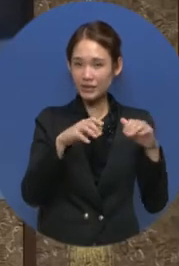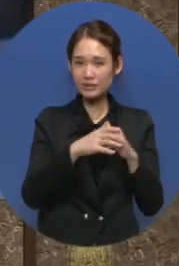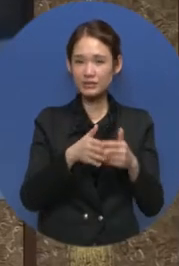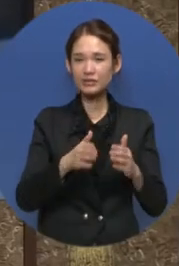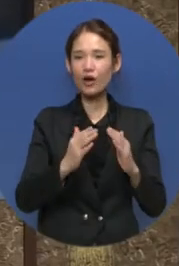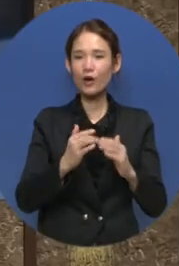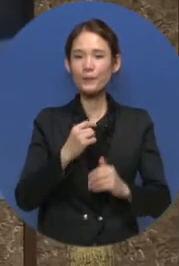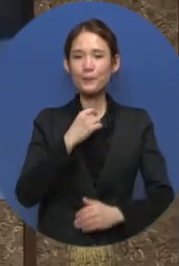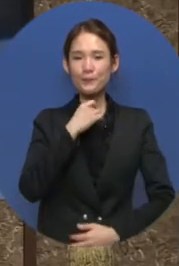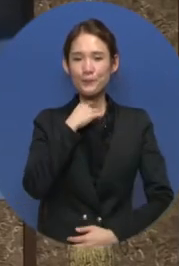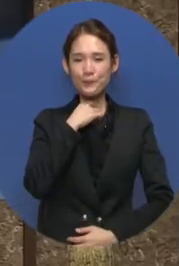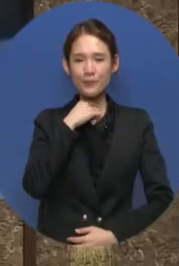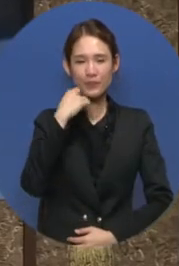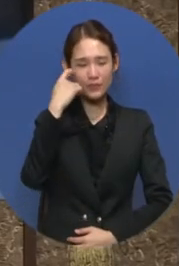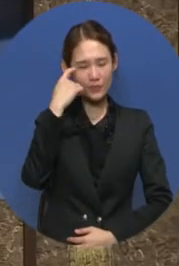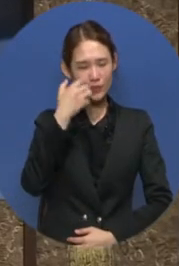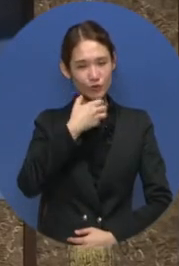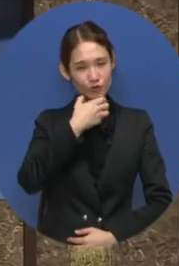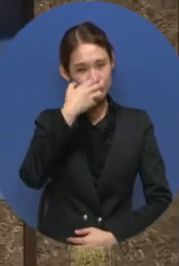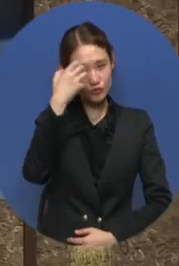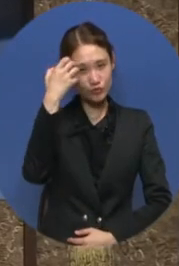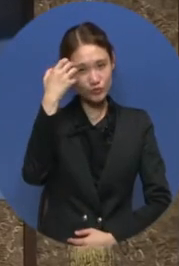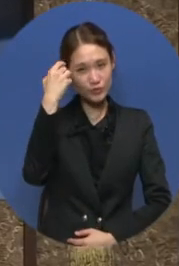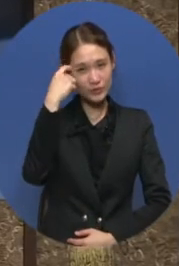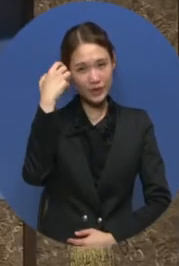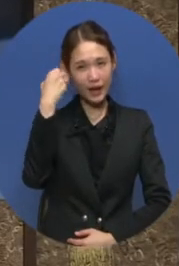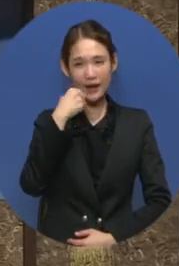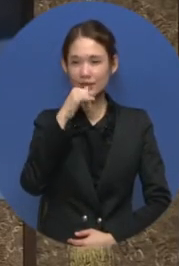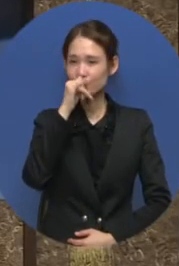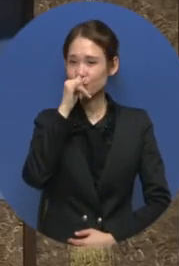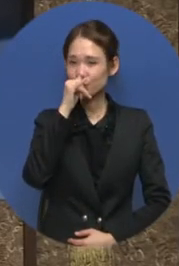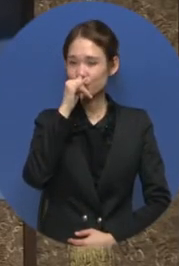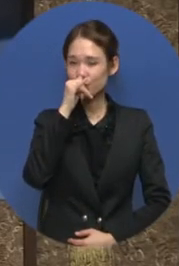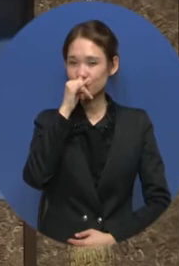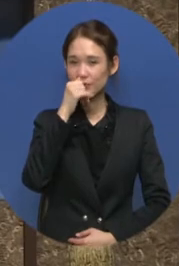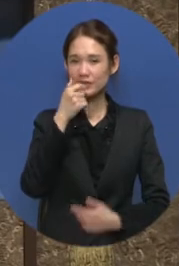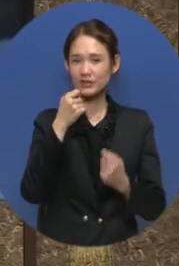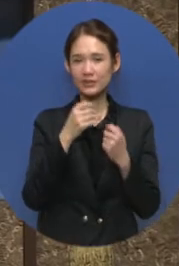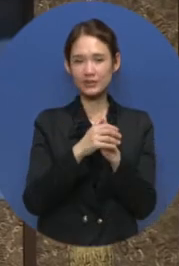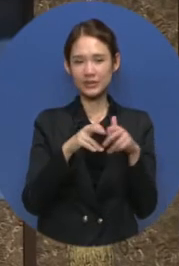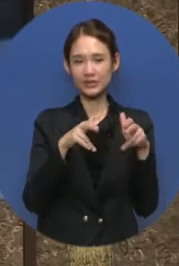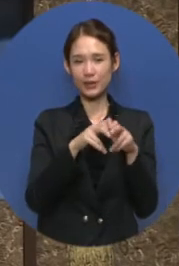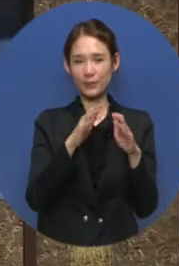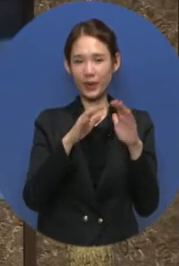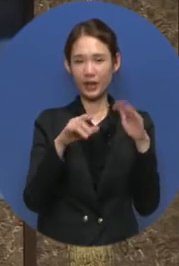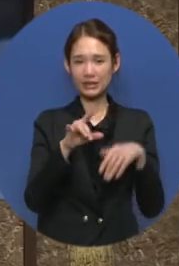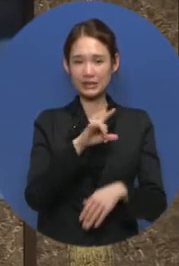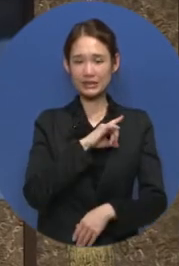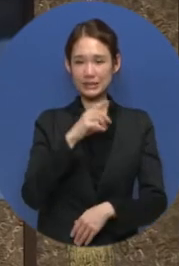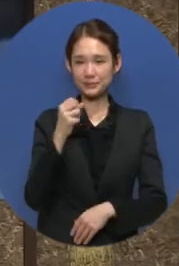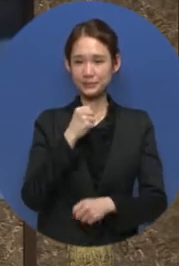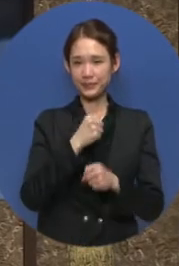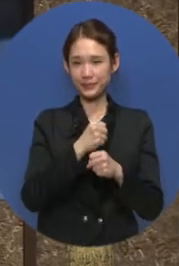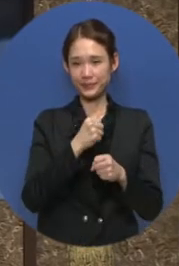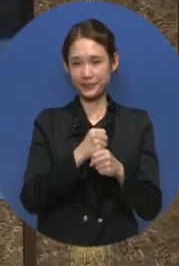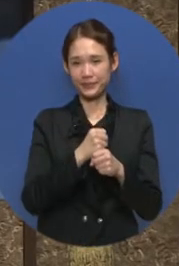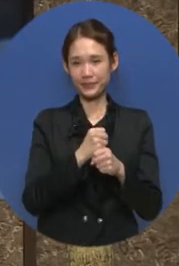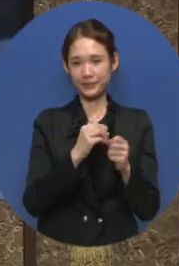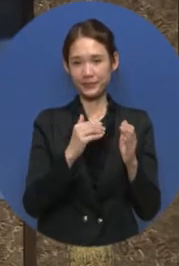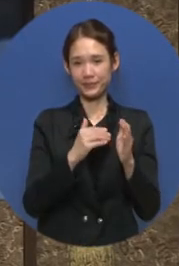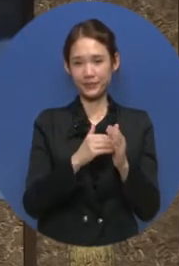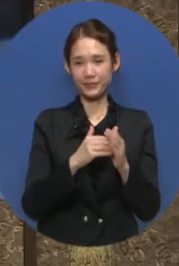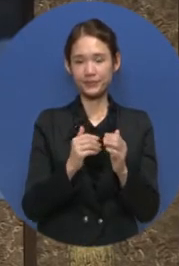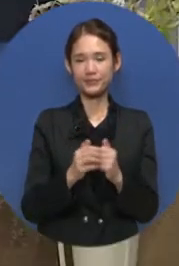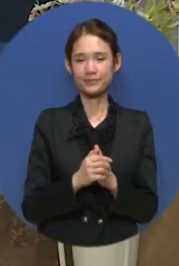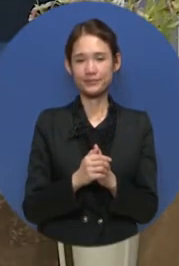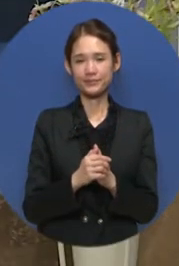설립을 해보겠다. 그러니까 앞으로 꿈이 예. 그런 생각을 가지고 장애인 마을이라는 이름을 지었죠. 그런 마음을 갖고.